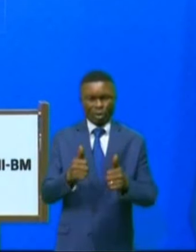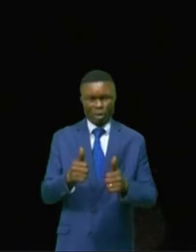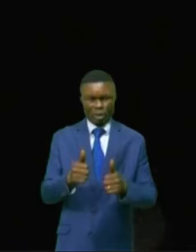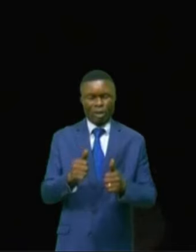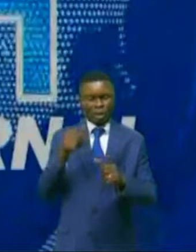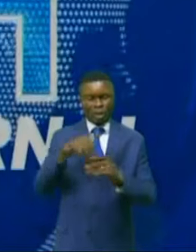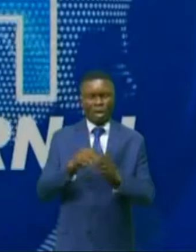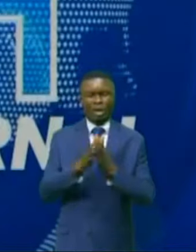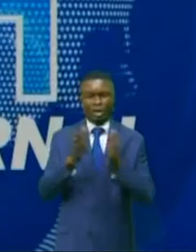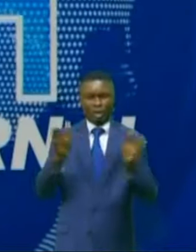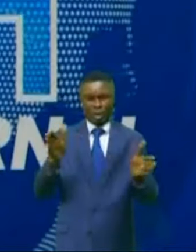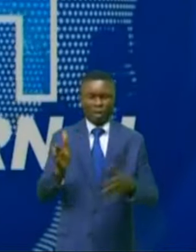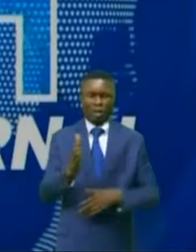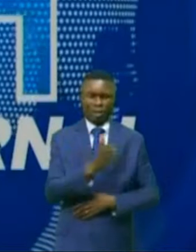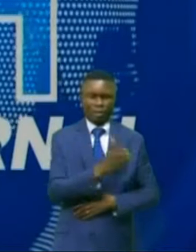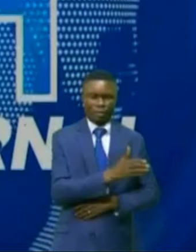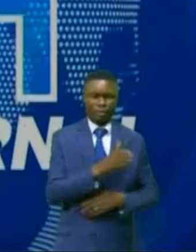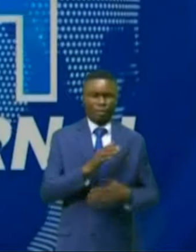globalement.